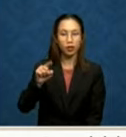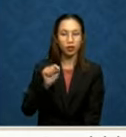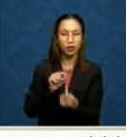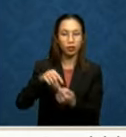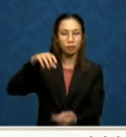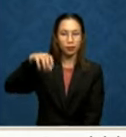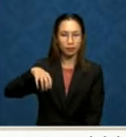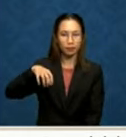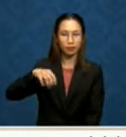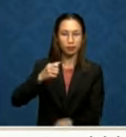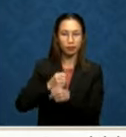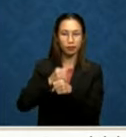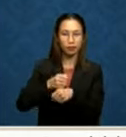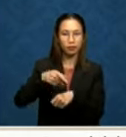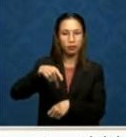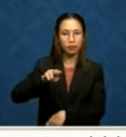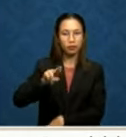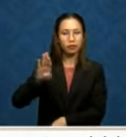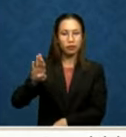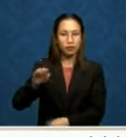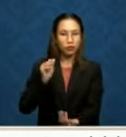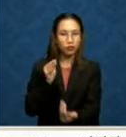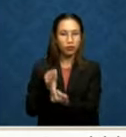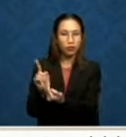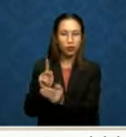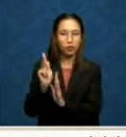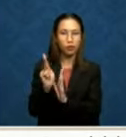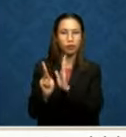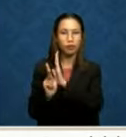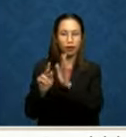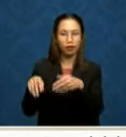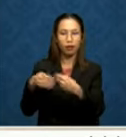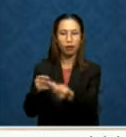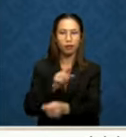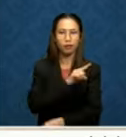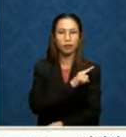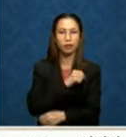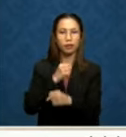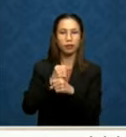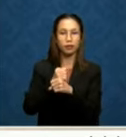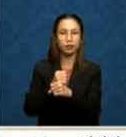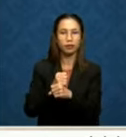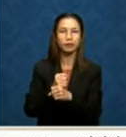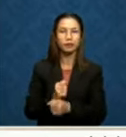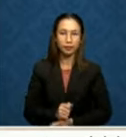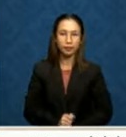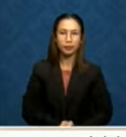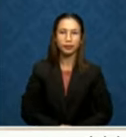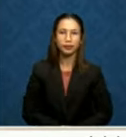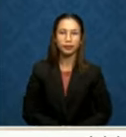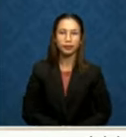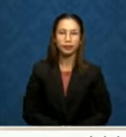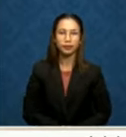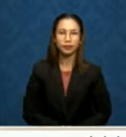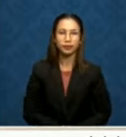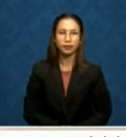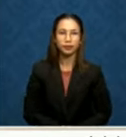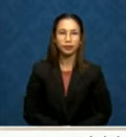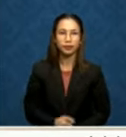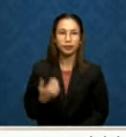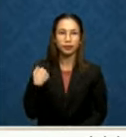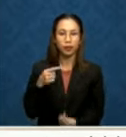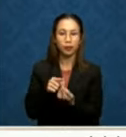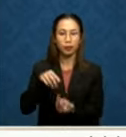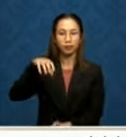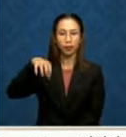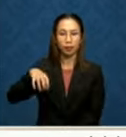มหาชนมีพระราชบัญญัติเฉพาะใช้เป็นกฎหมายที่มอบหน้าที่และอำนาจให้ดำเนินการมีที่ตั้งส่วนที่ดำเนินง